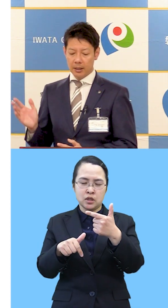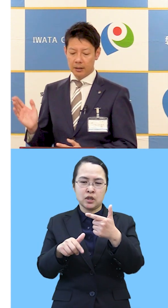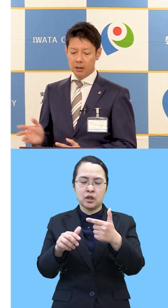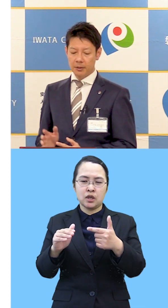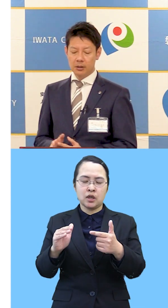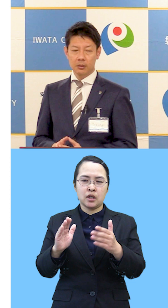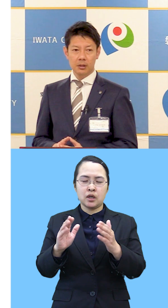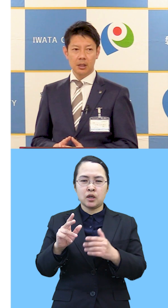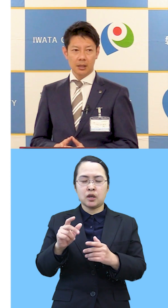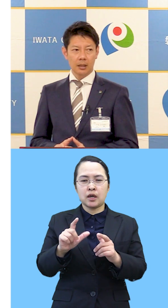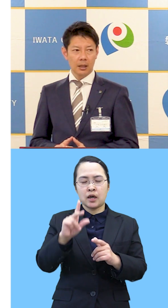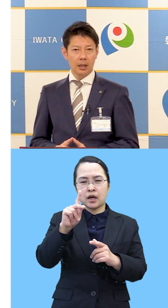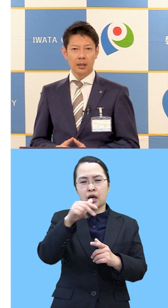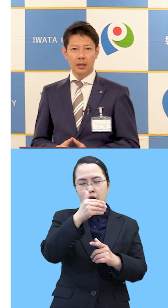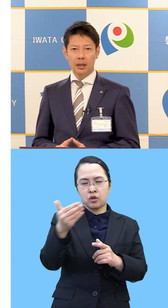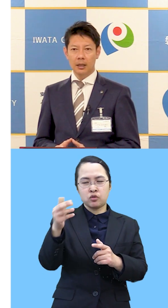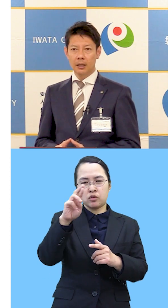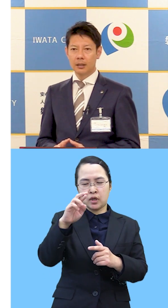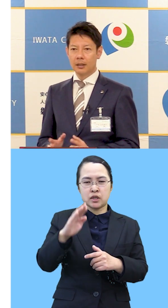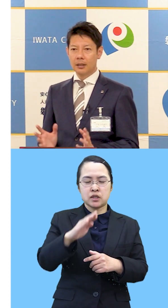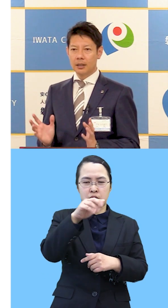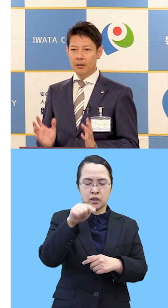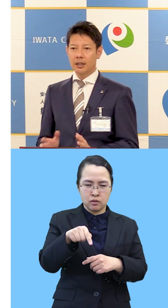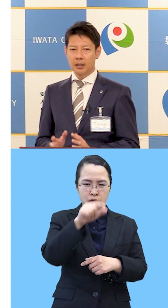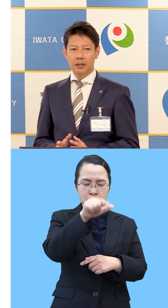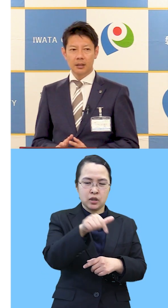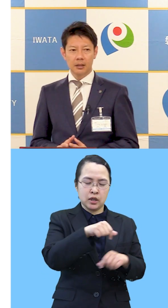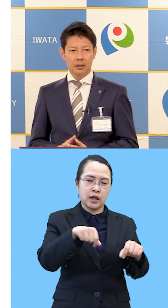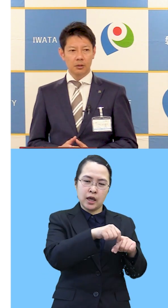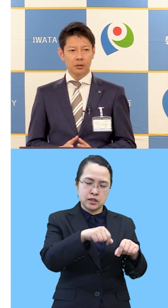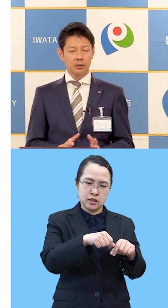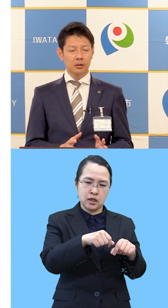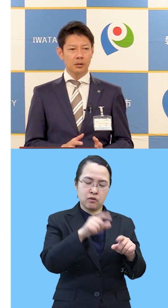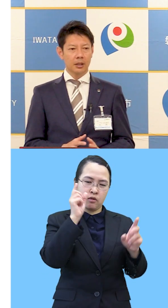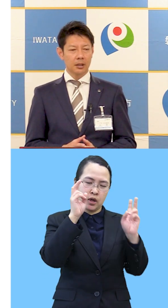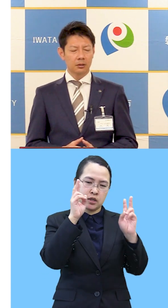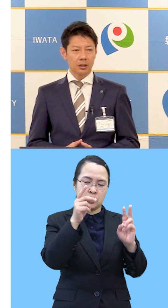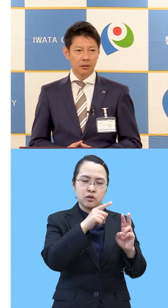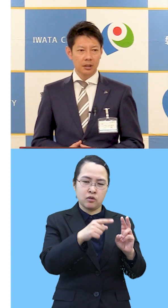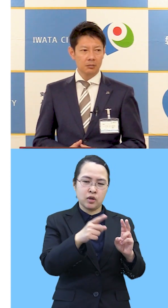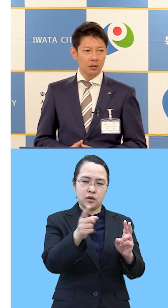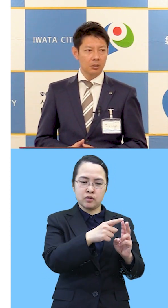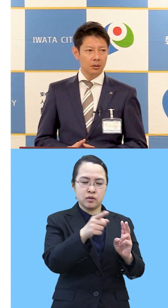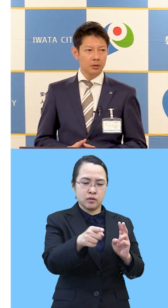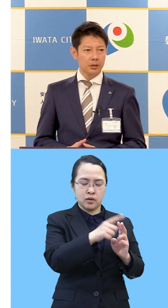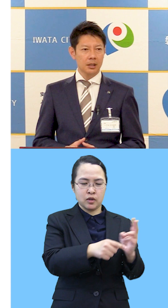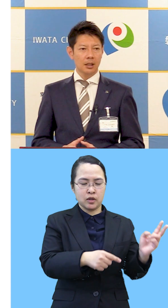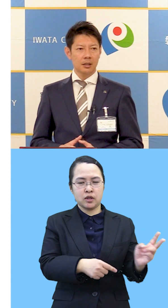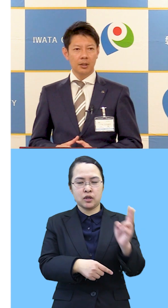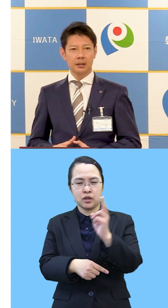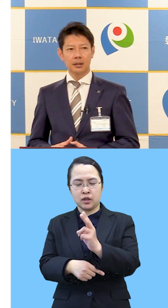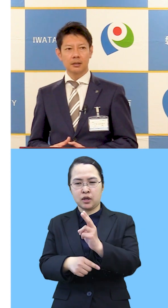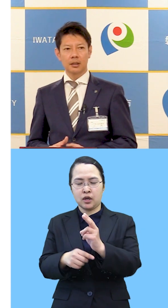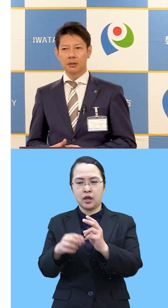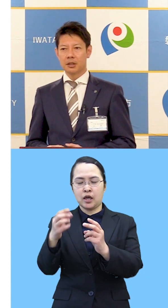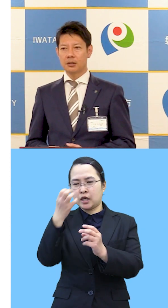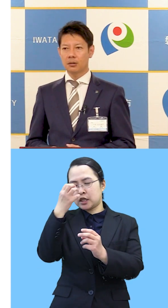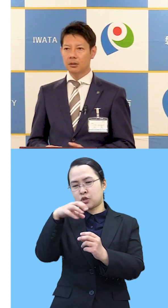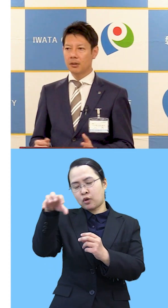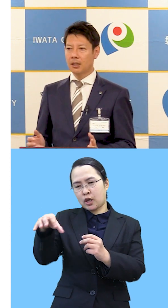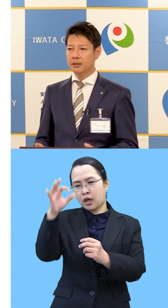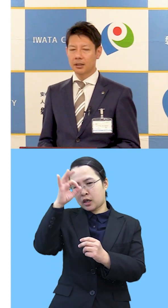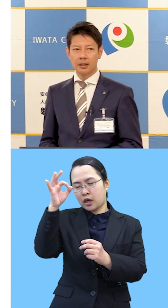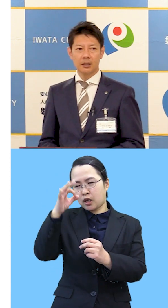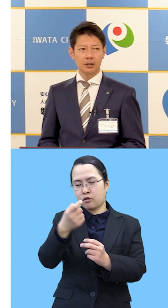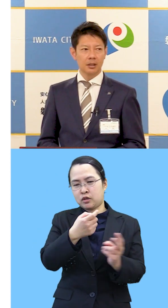イタリアンイノベーションクッチーナさんが岩田にこの空中農園来た時に私も同席させてもらったんですけれども、非